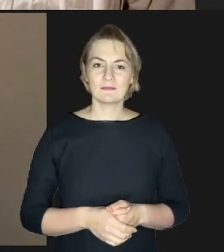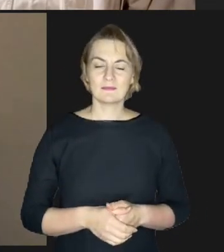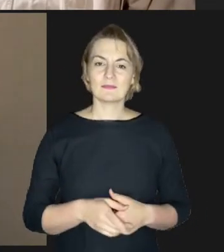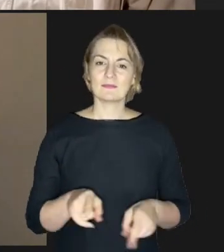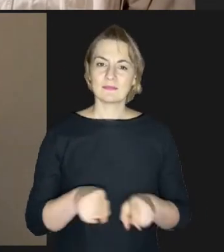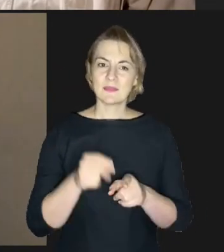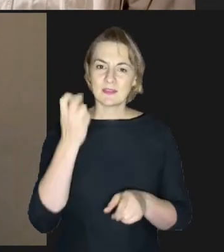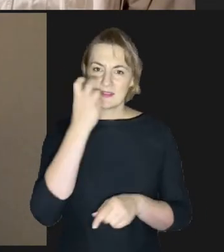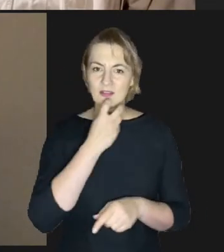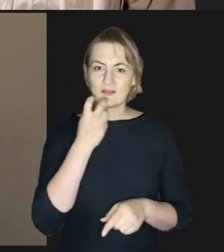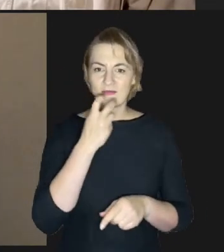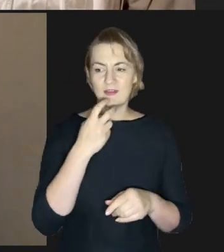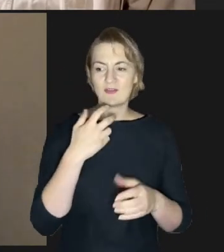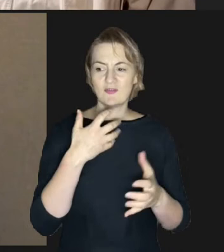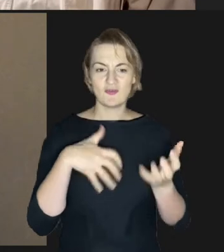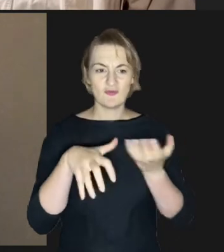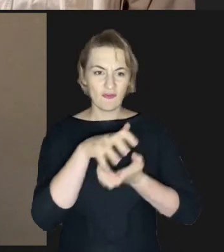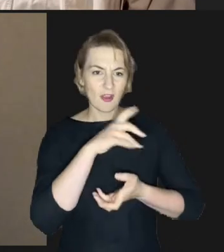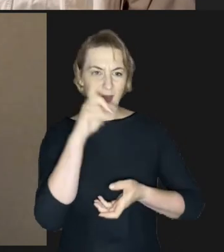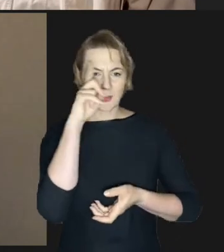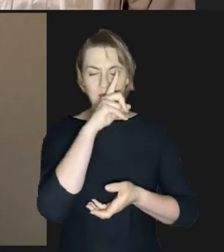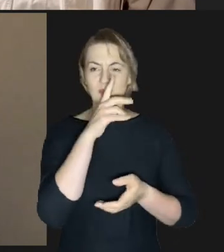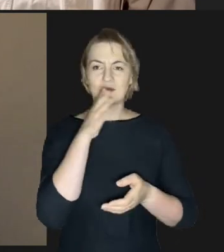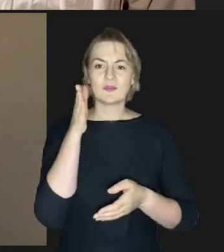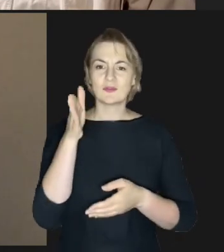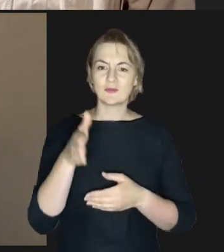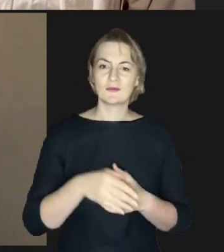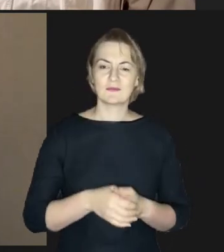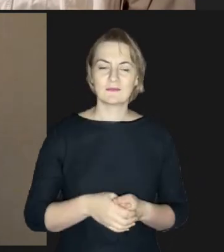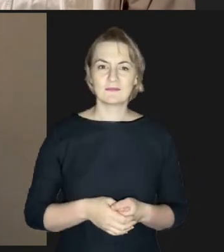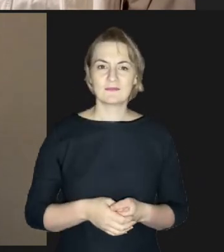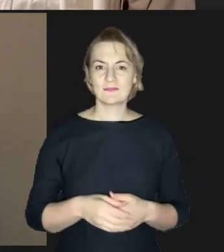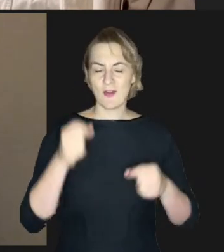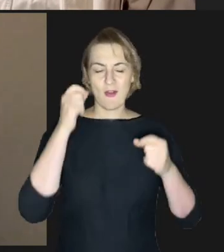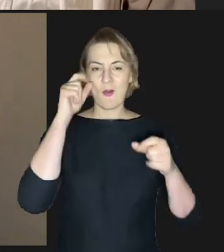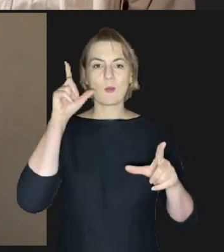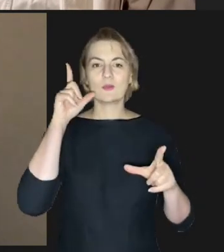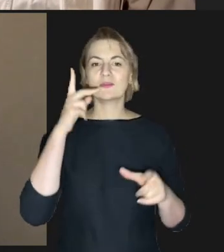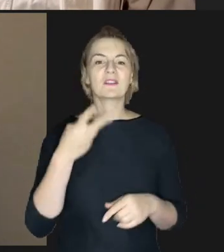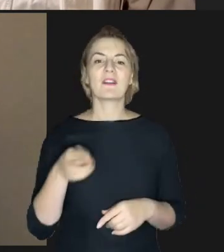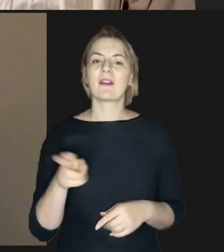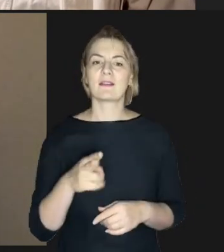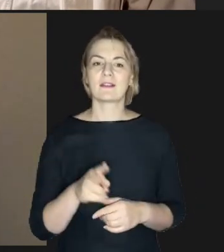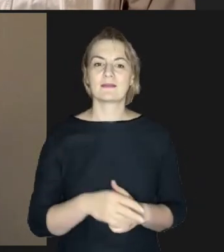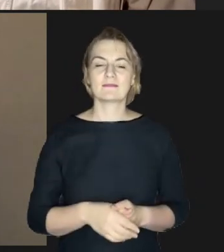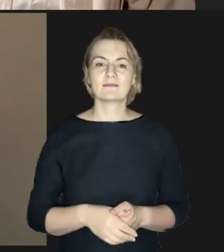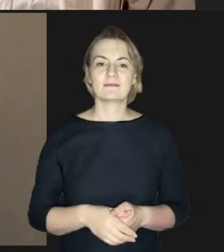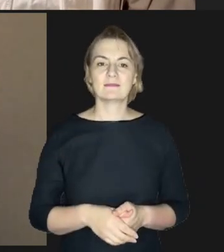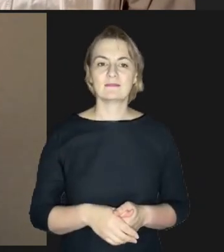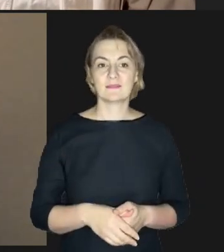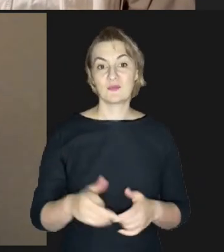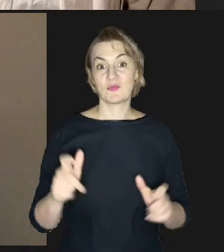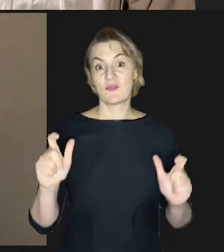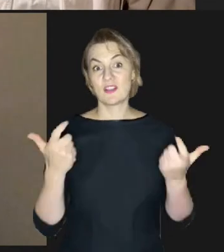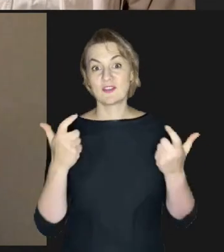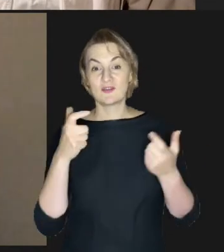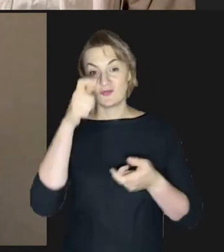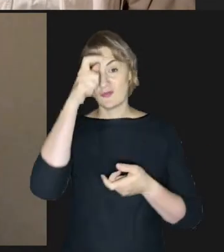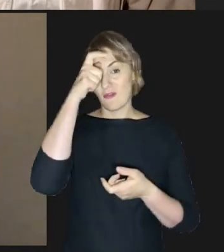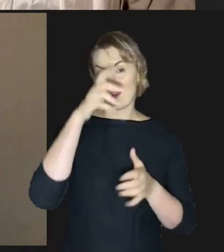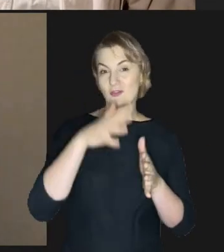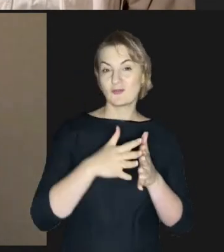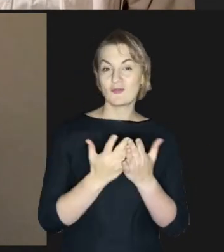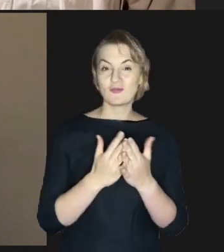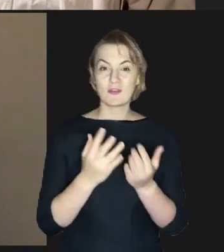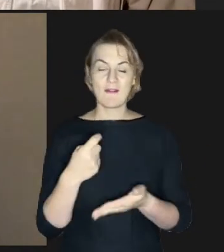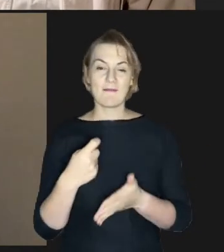zainteresowałeś się losem świata, ludzi i tak dalej, ja to nazywam tutaj przebudzeniem, czy było to jakieś wydarzenie, człowiek, książka, film,